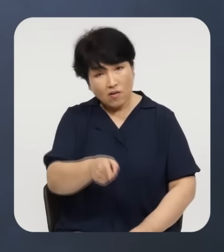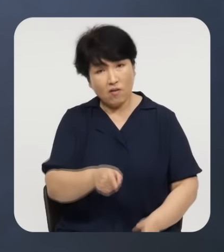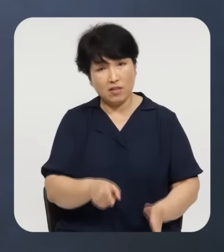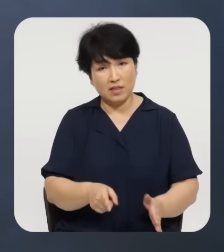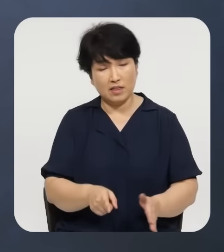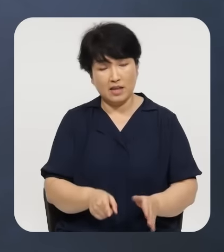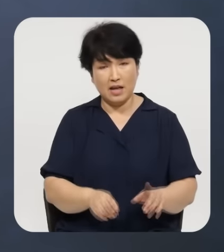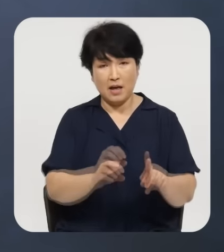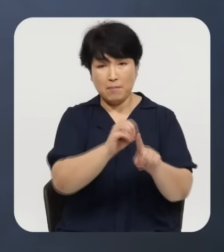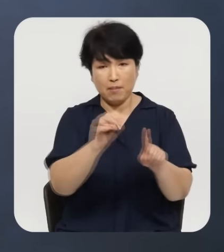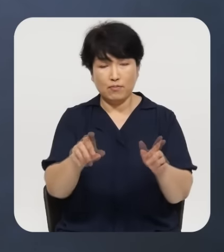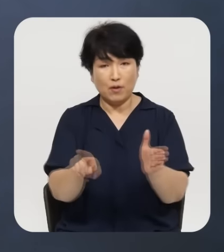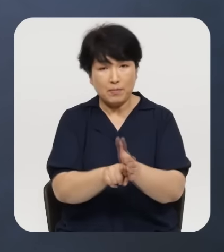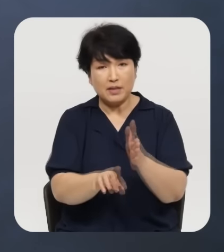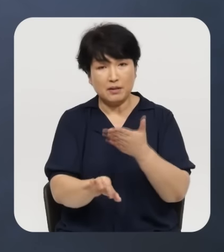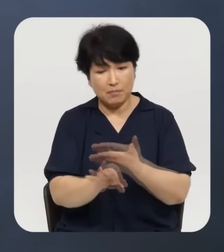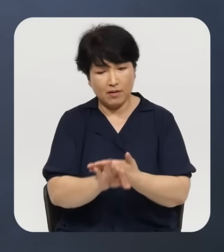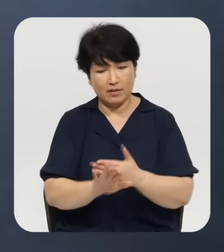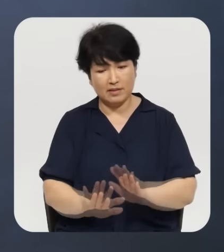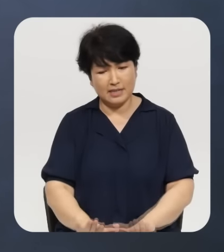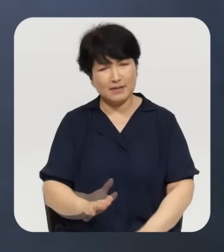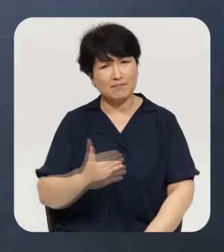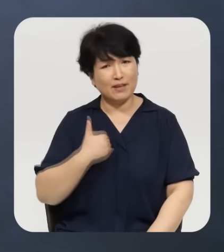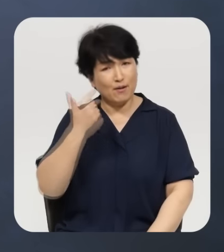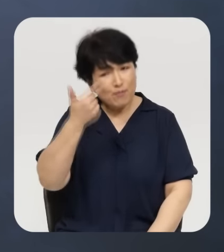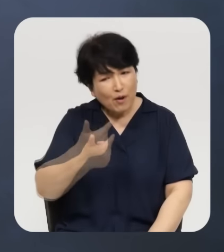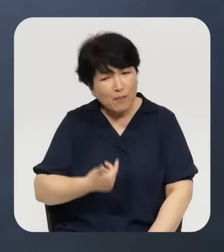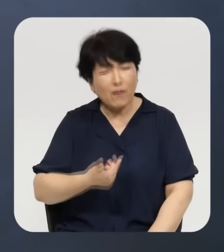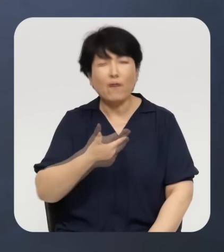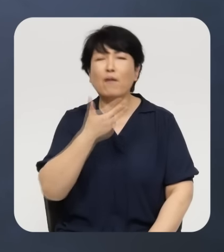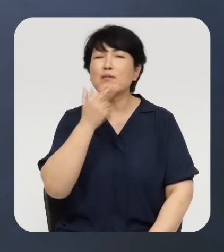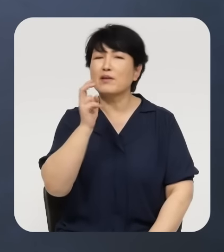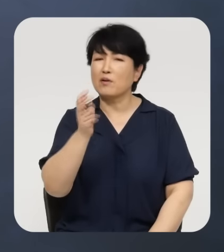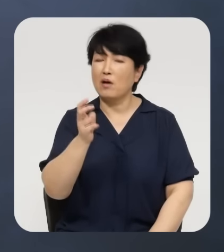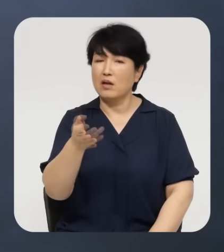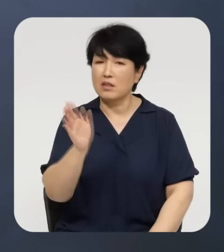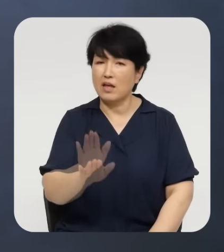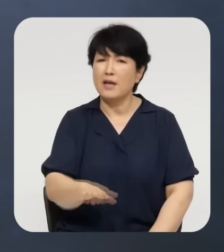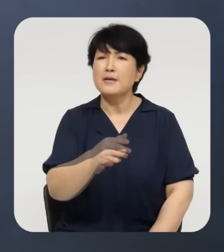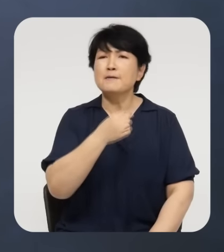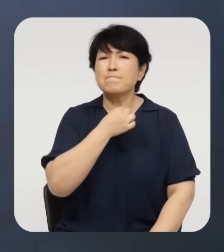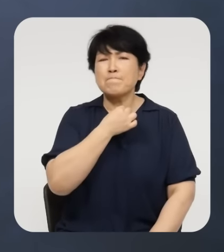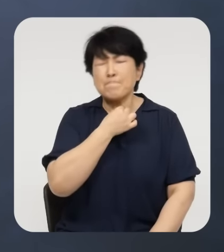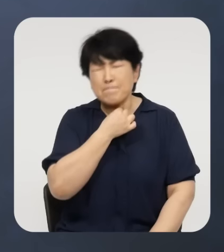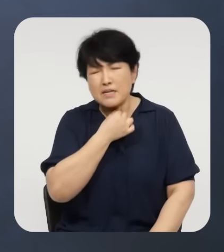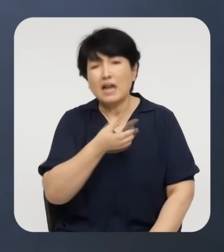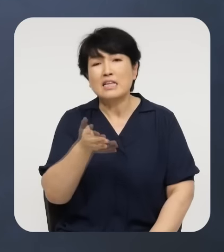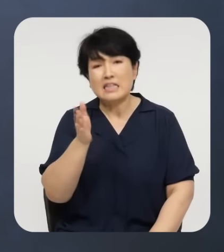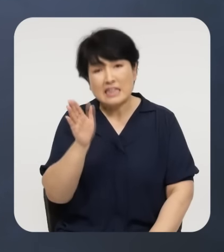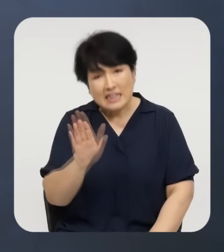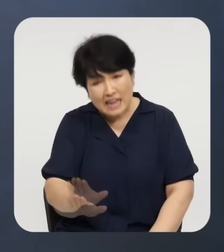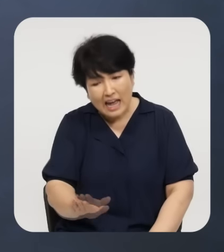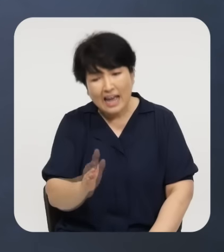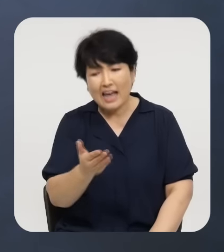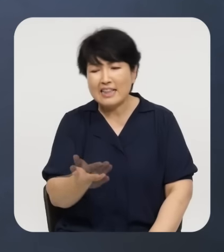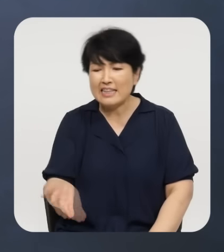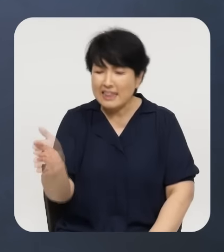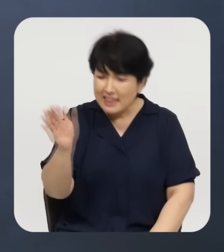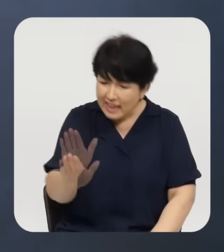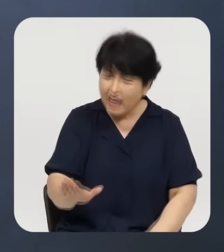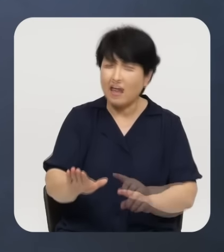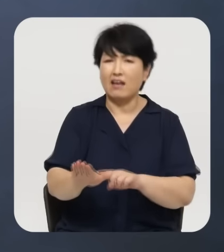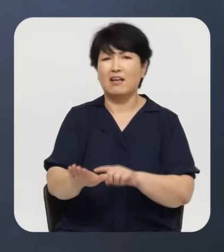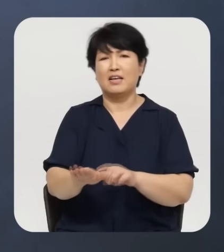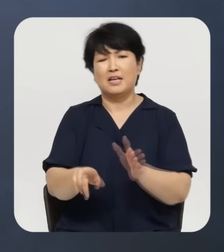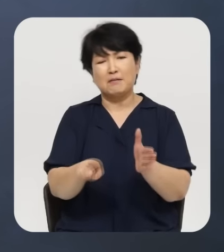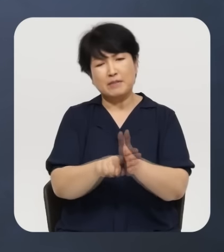믿어지면 믿어도 됩니까? 이런 질문을 나한테 안 하겠지. 근데 그걸 원하는데 그러나